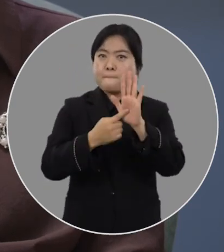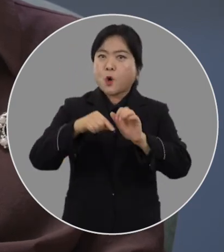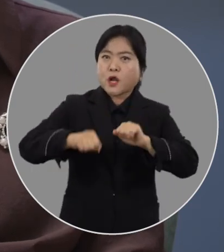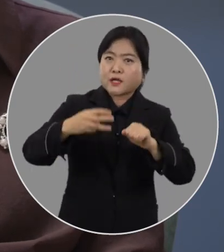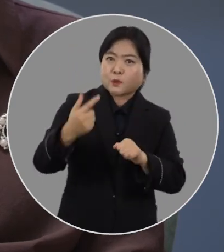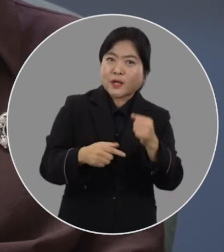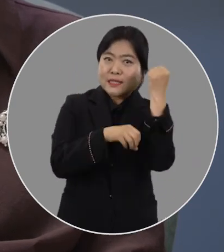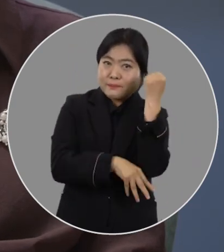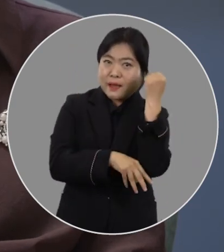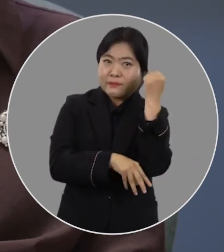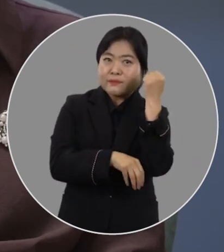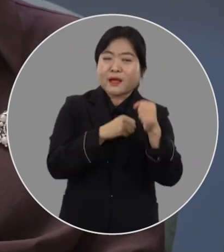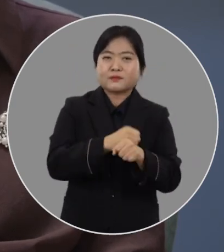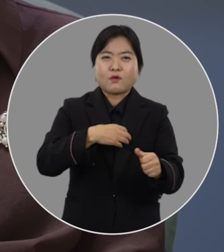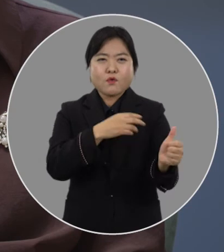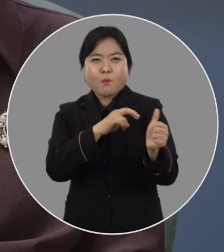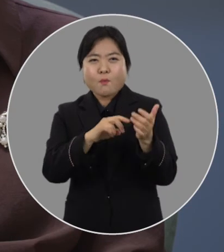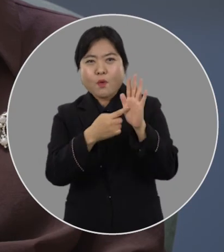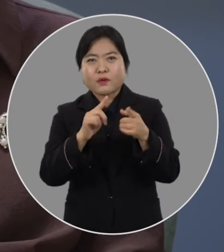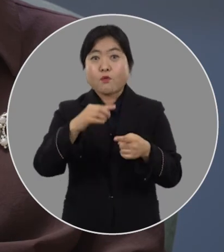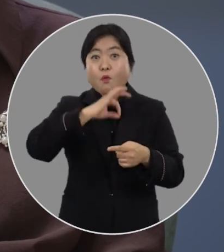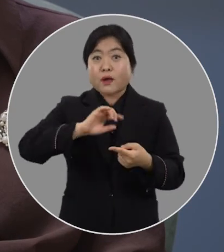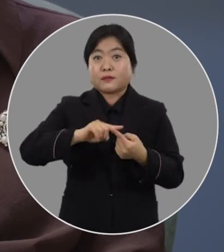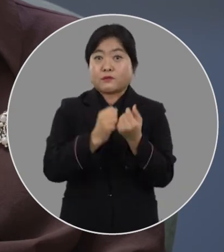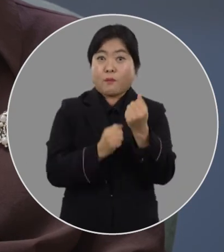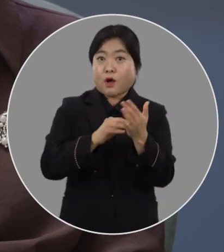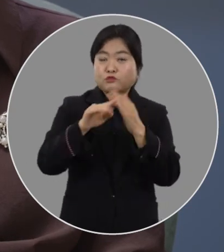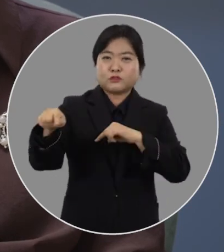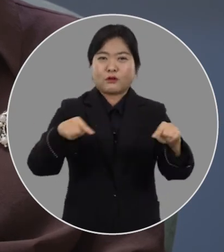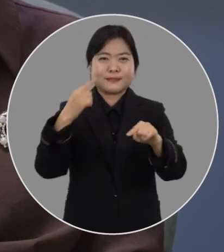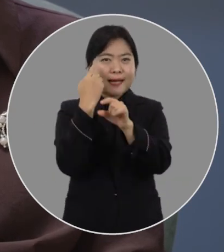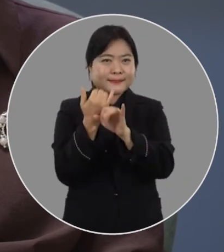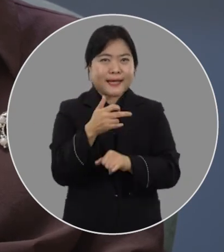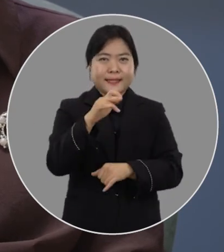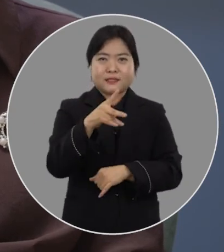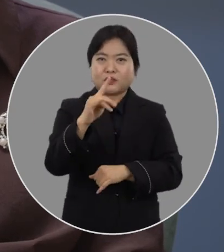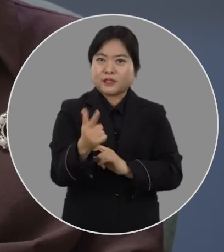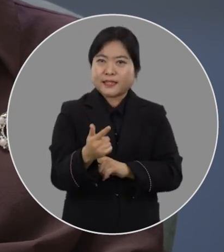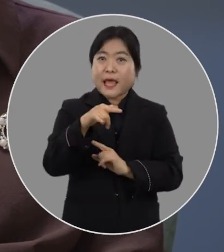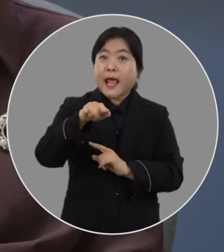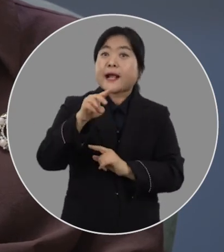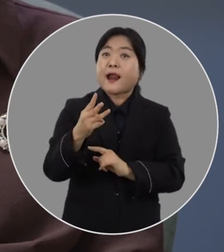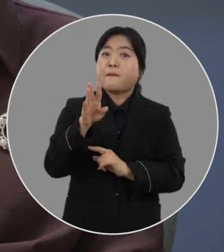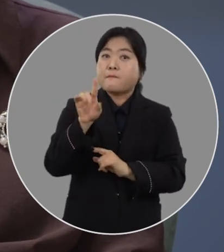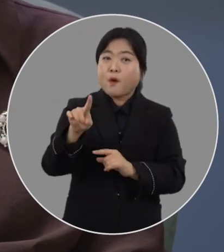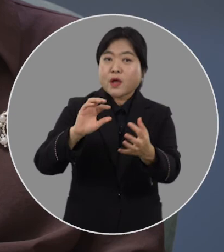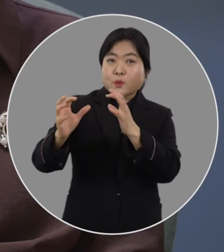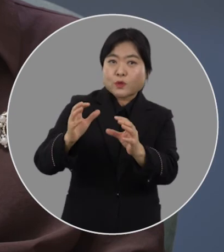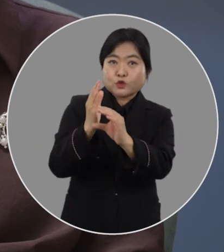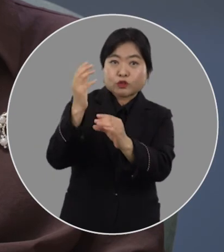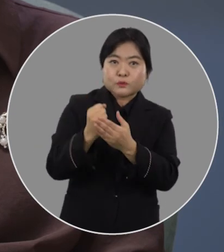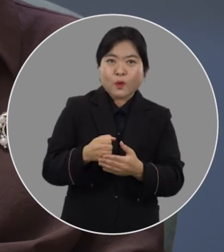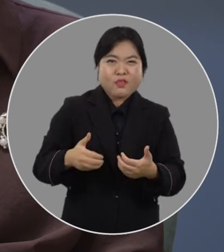행위론에 기반하여 혐오 표현의 효과에 대해 설명한 후 정치학자 캐서린 갤버의 논의를 중심으로 하여